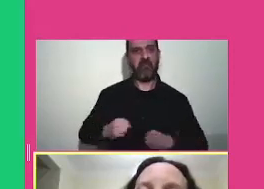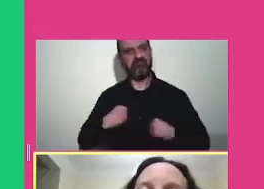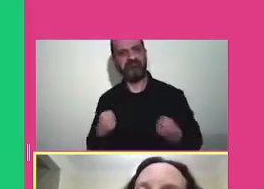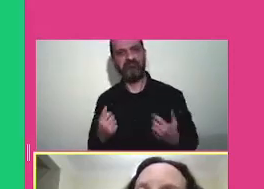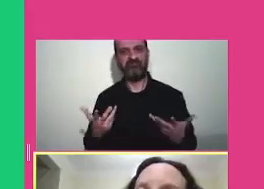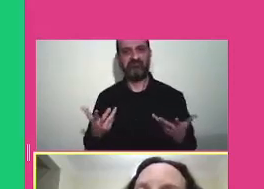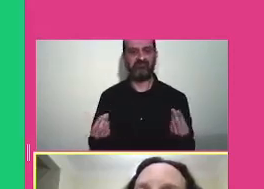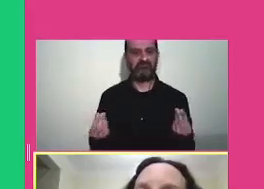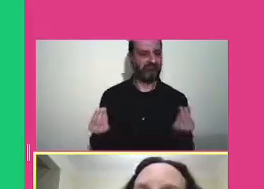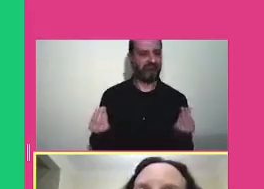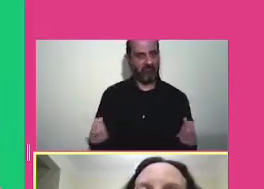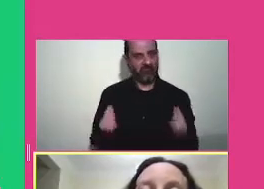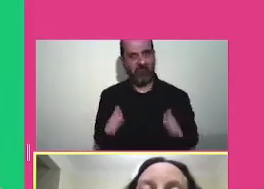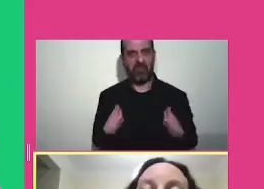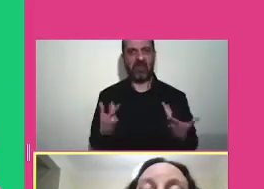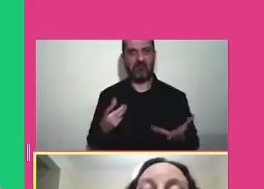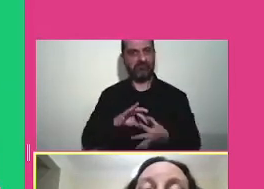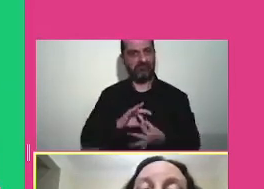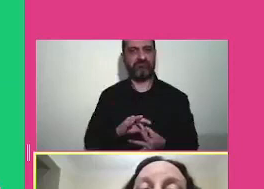των ανθρώπων.